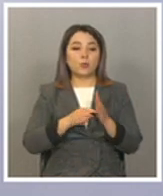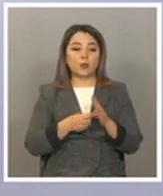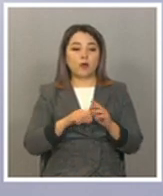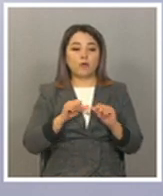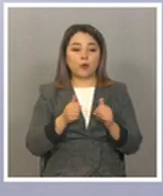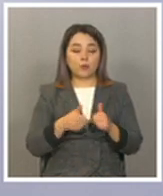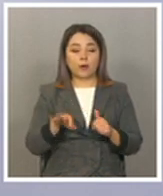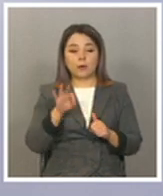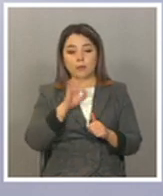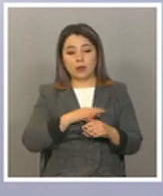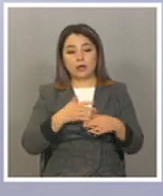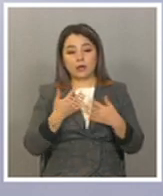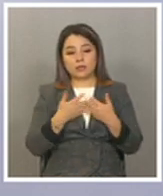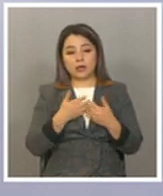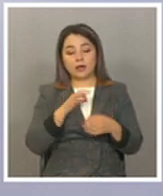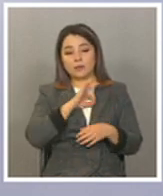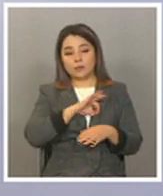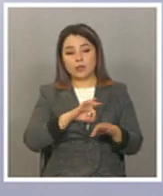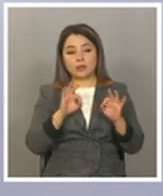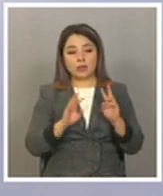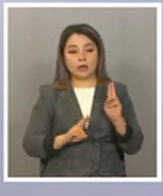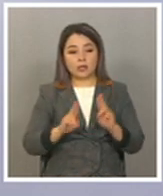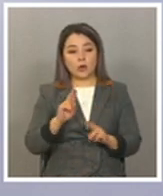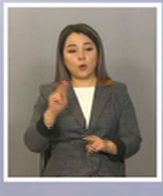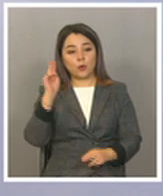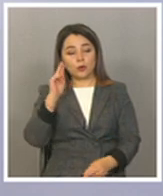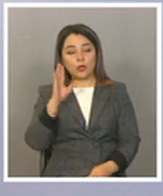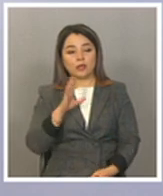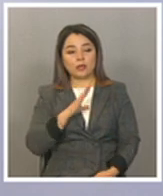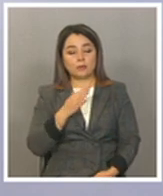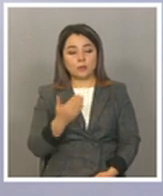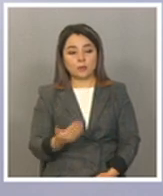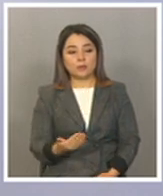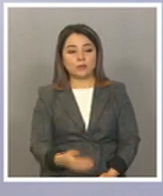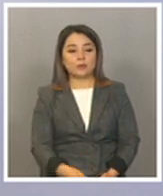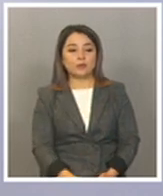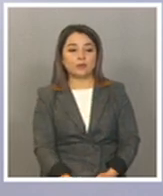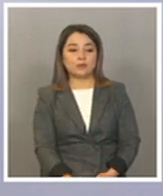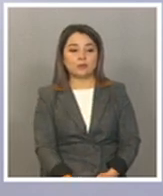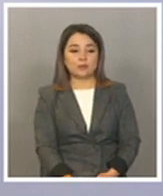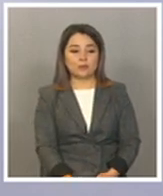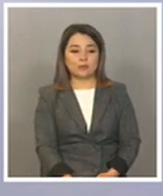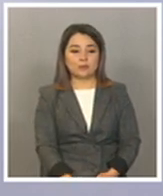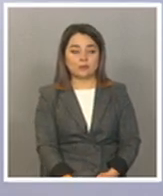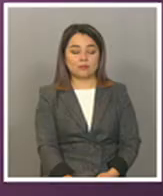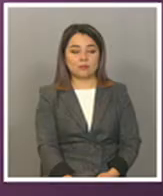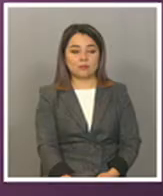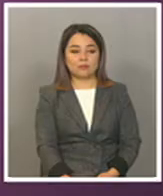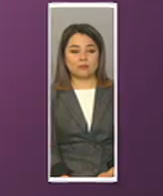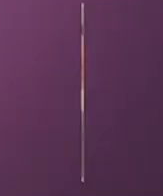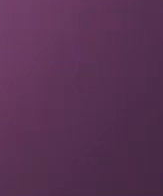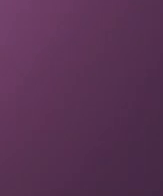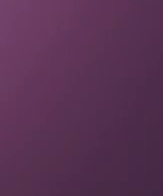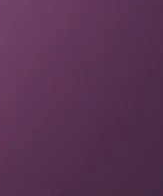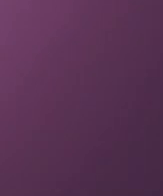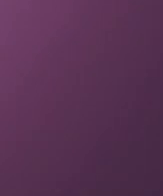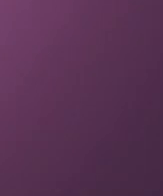пайдаланып, есептеудің тиімді әдістерін үйрендіңіздер. Осымен сабақ аяқталды. Сау болыңыздар.